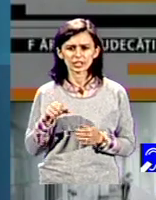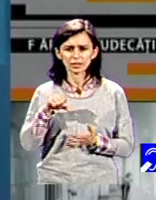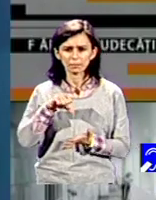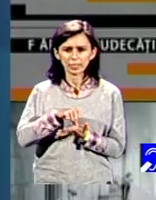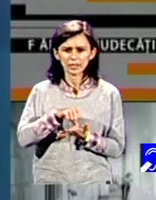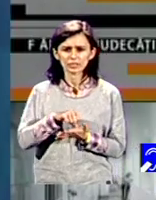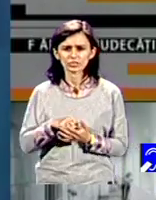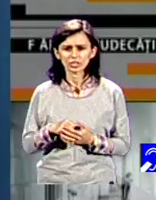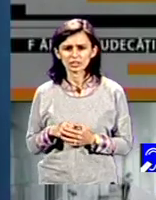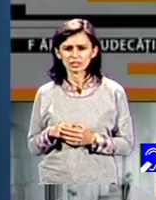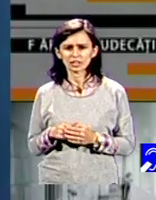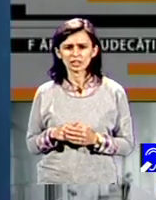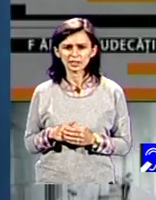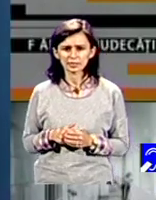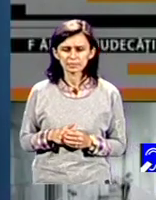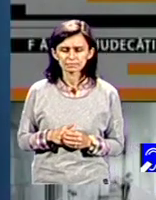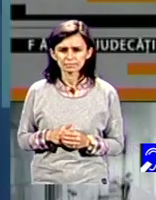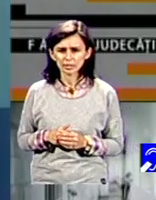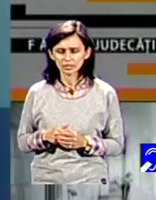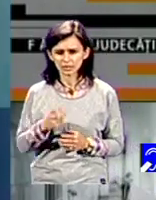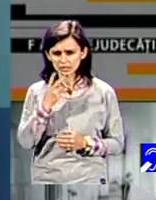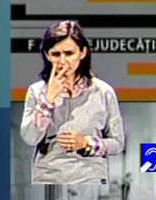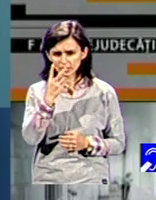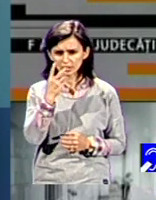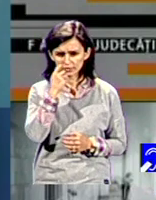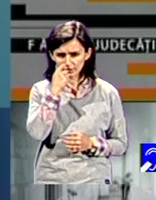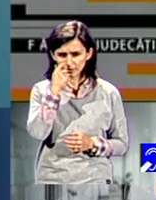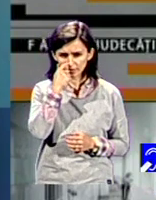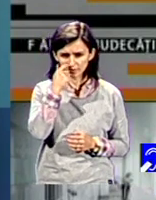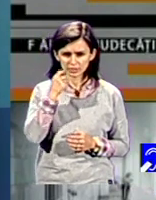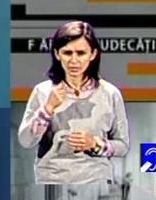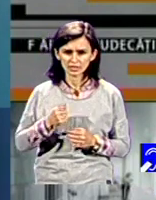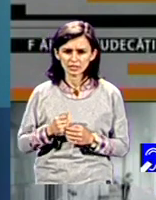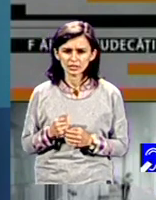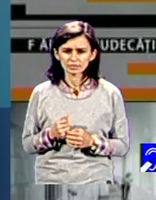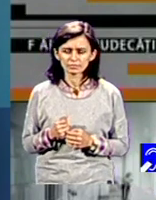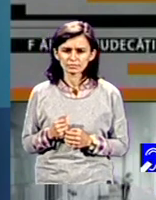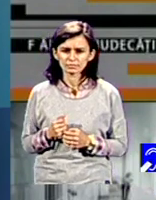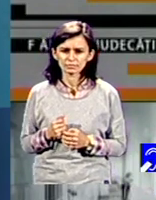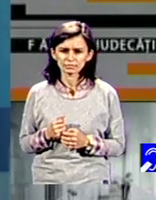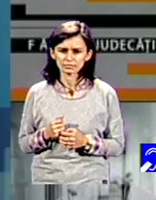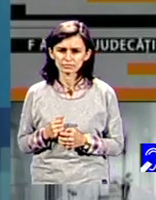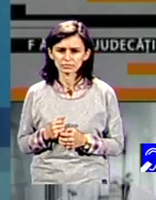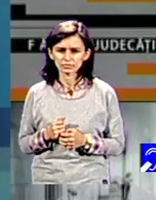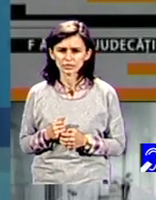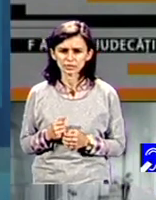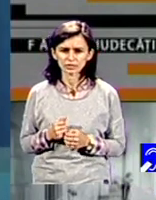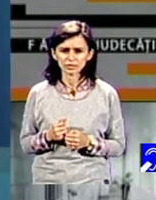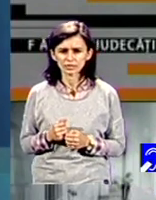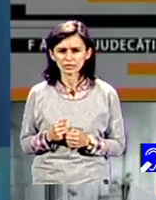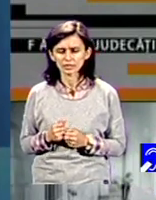la suprafață și Din păcate dezumanizează de mult dezumanizează de multe ori pe pe cei care locuiesc acolo